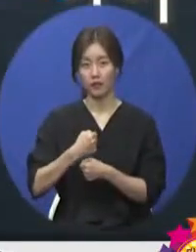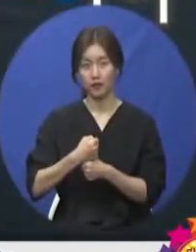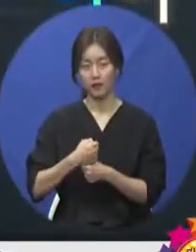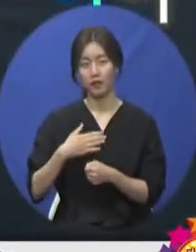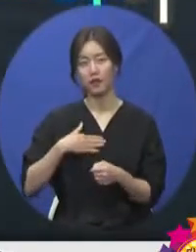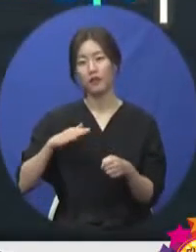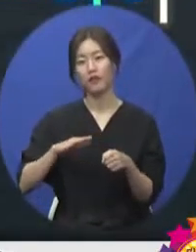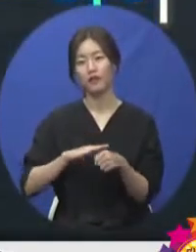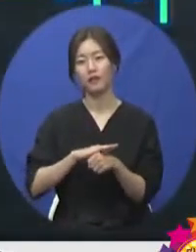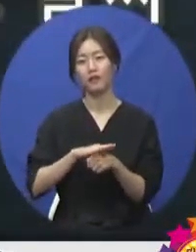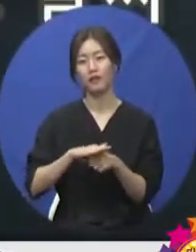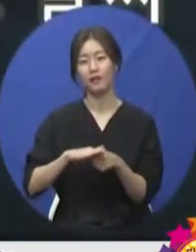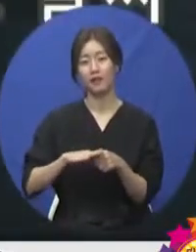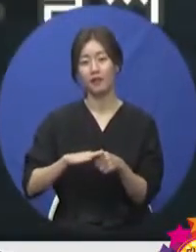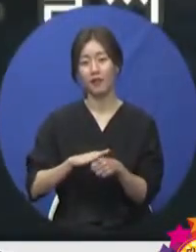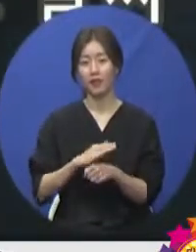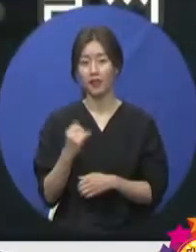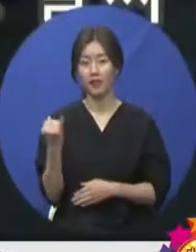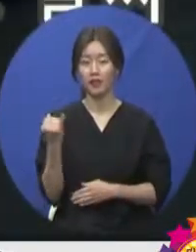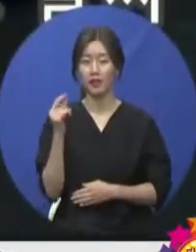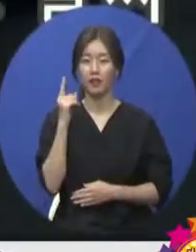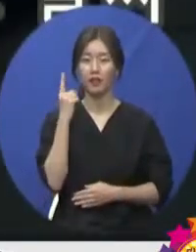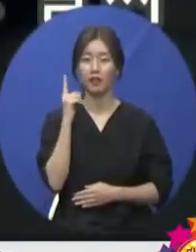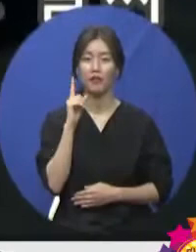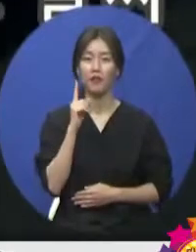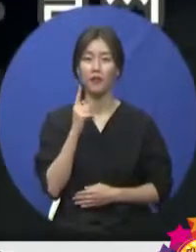우리는 이미